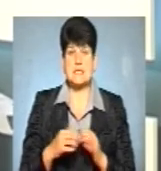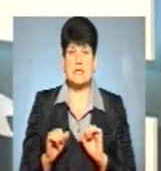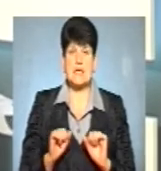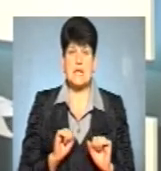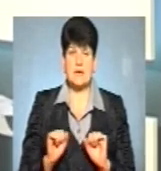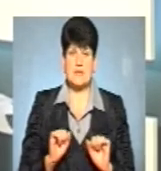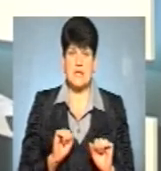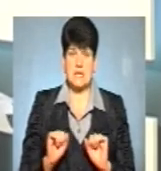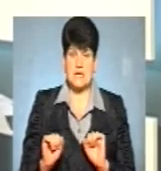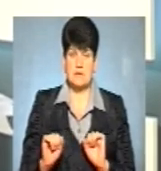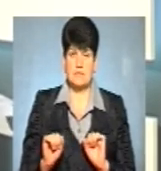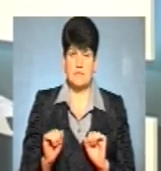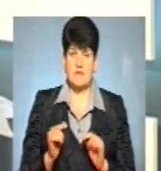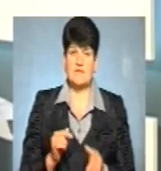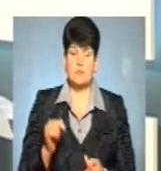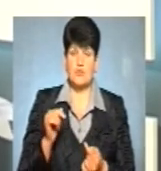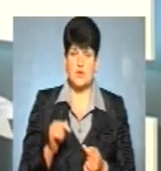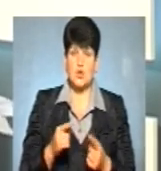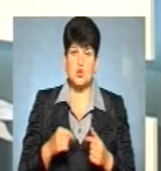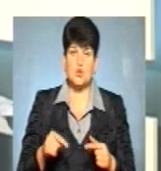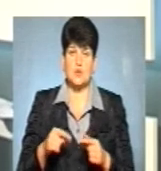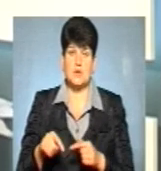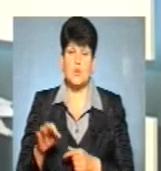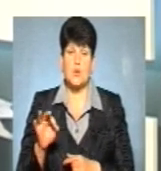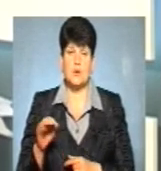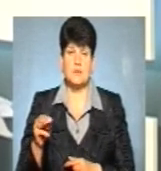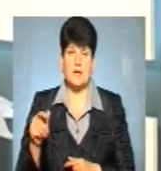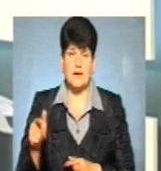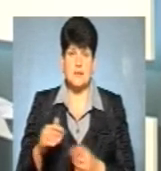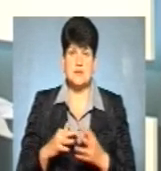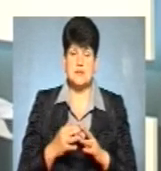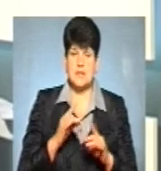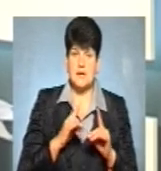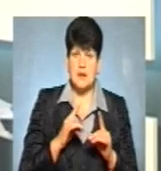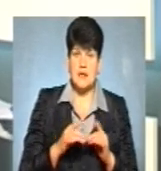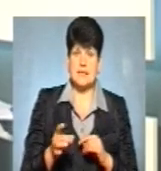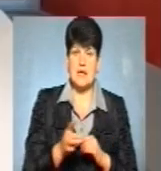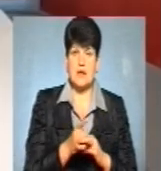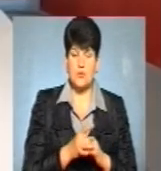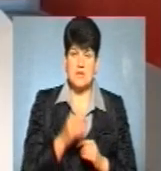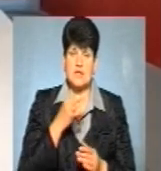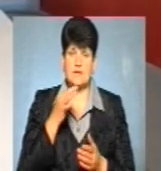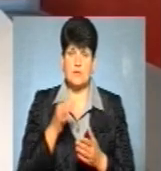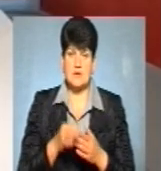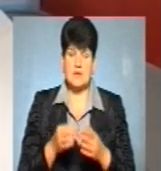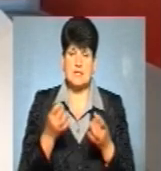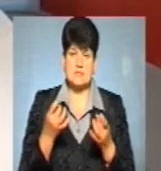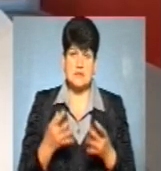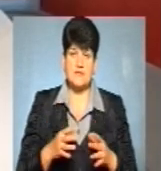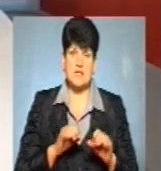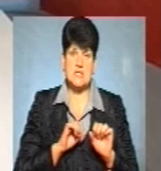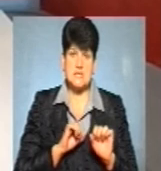керівників відповідних структур тих ОТГ сільських, селищних рад районів, які відповідають за цивільний захист.